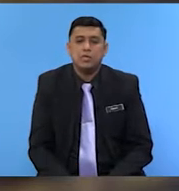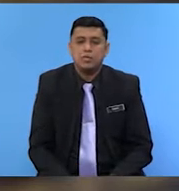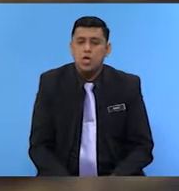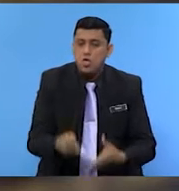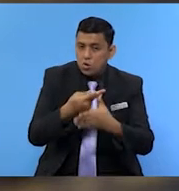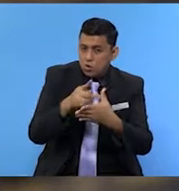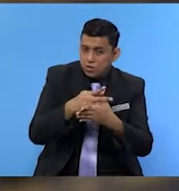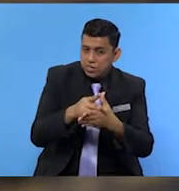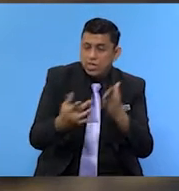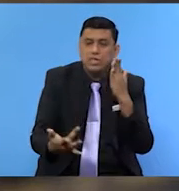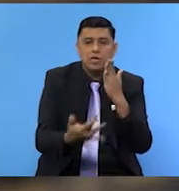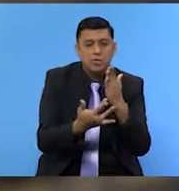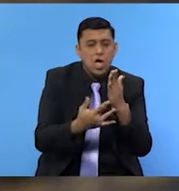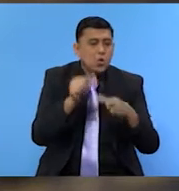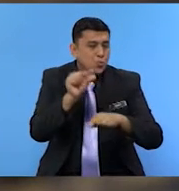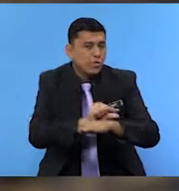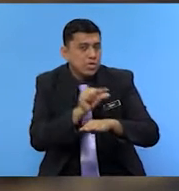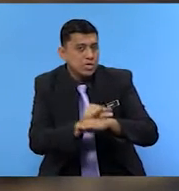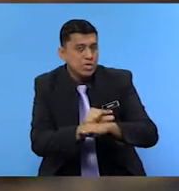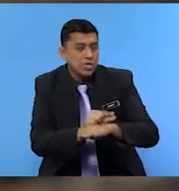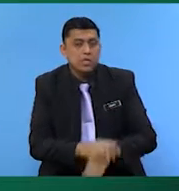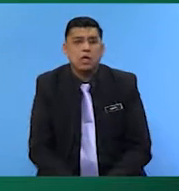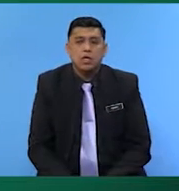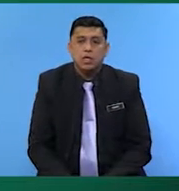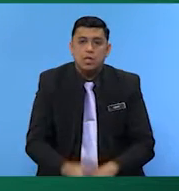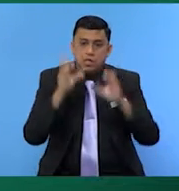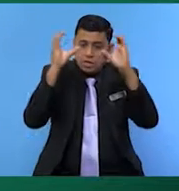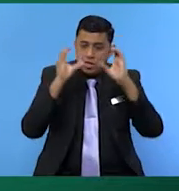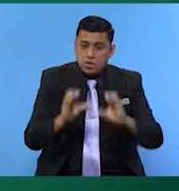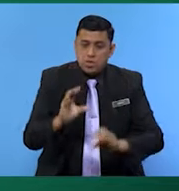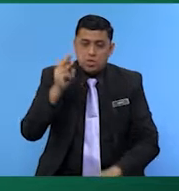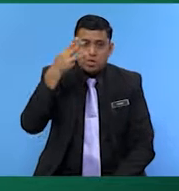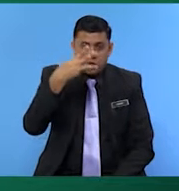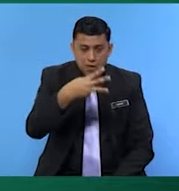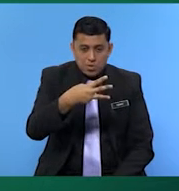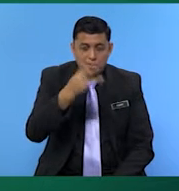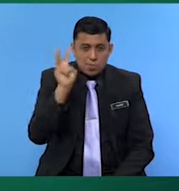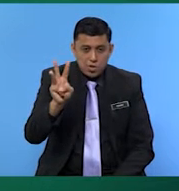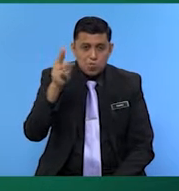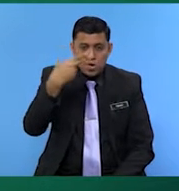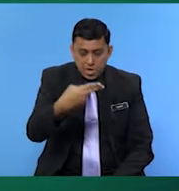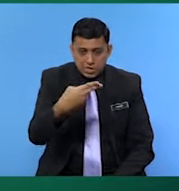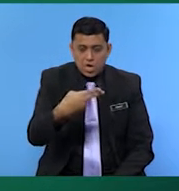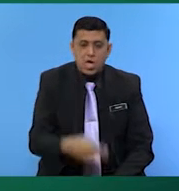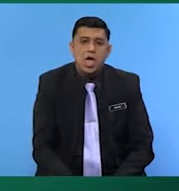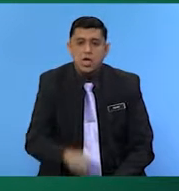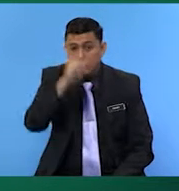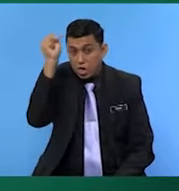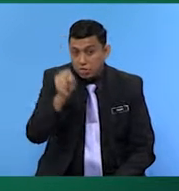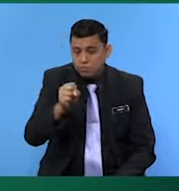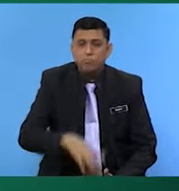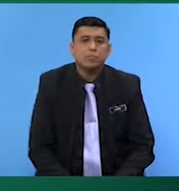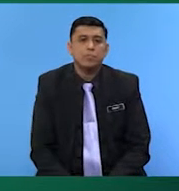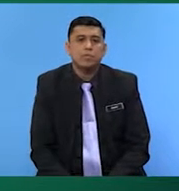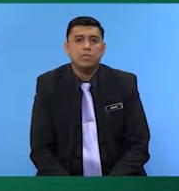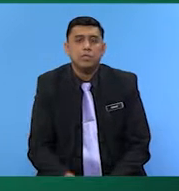berkongsi salah satu teknik yang boleh anda gunakan, iaitu kaedah WH question. Okey, 3 soalan yang kerap kali